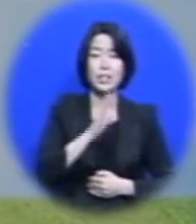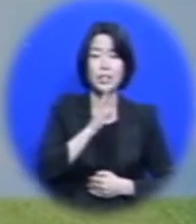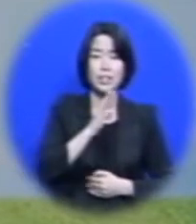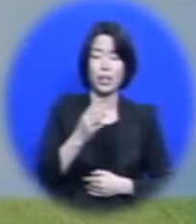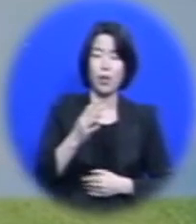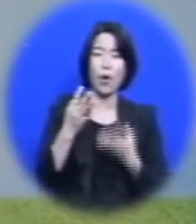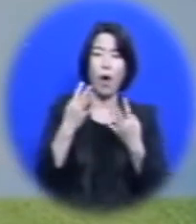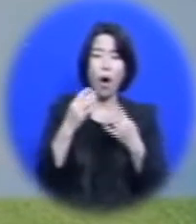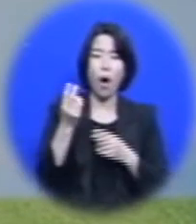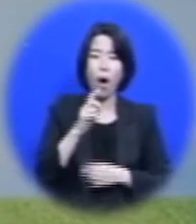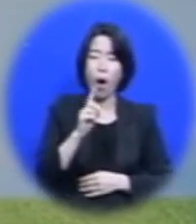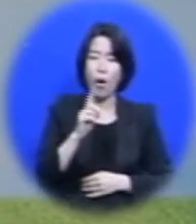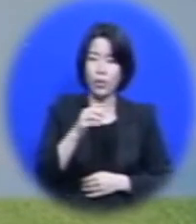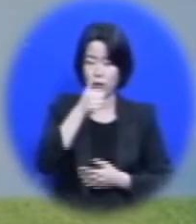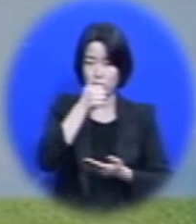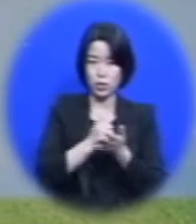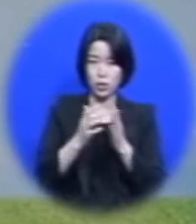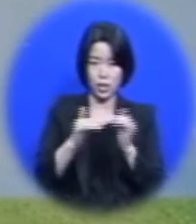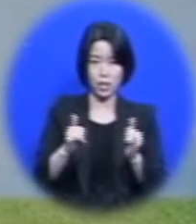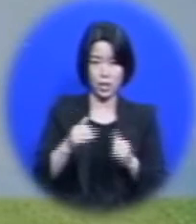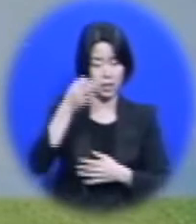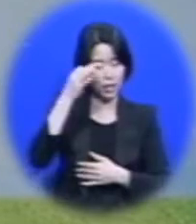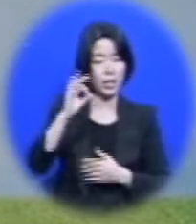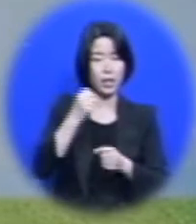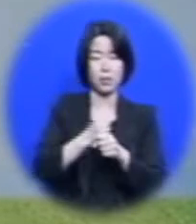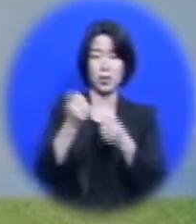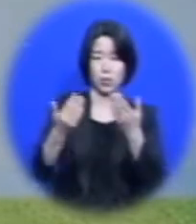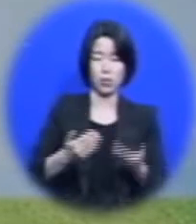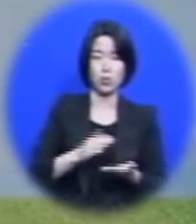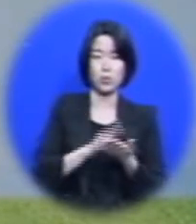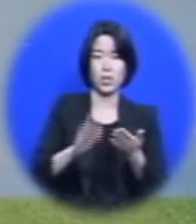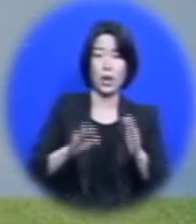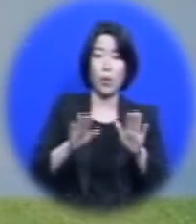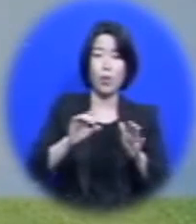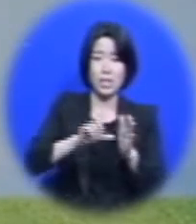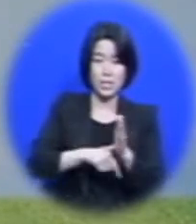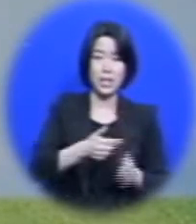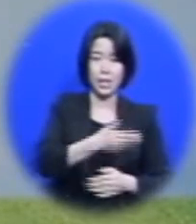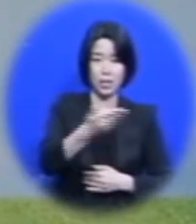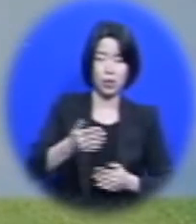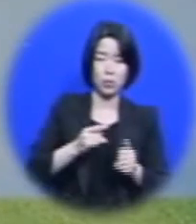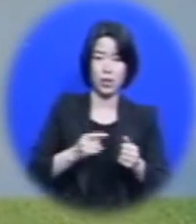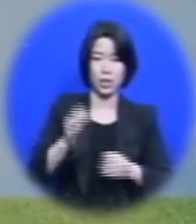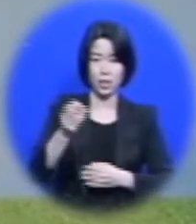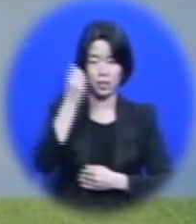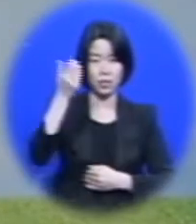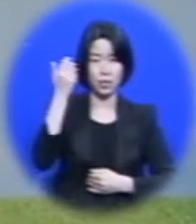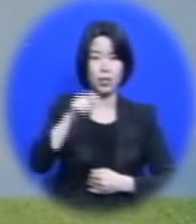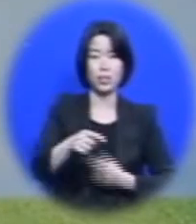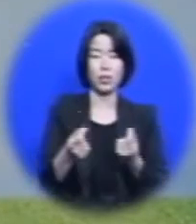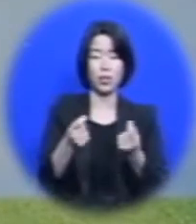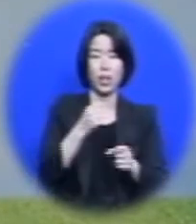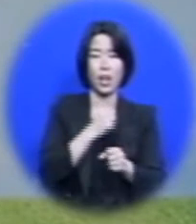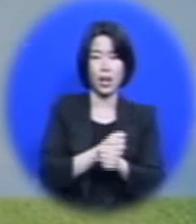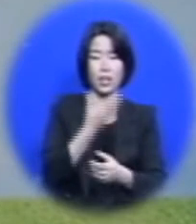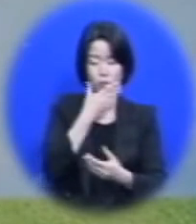어떤 죄인인가를 깨닫게 해주십니다. 오늘 이 시간 여러분들에게 성령께서 그리하시기를